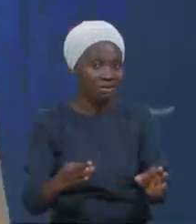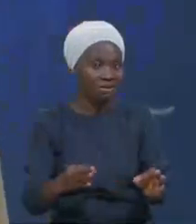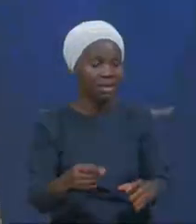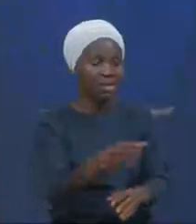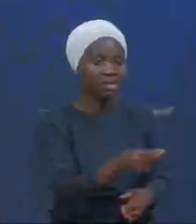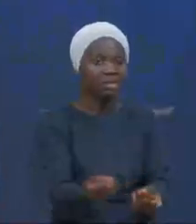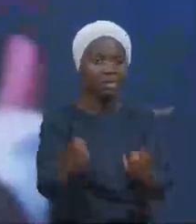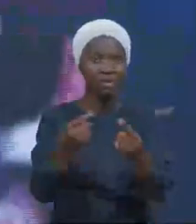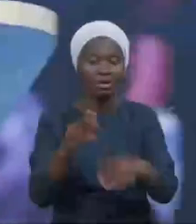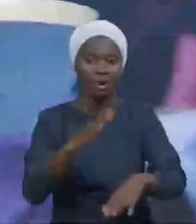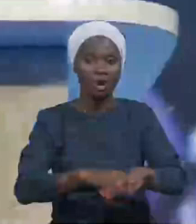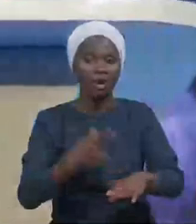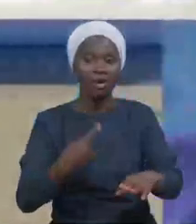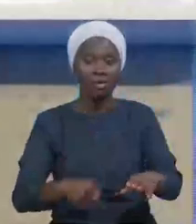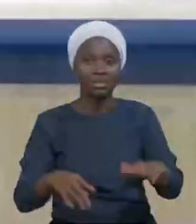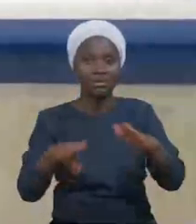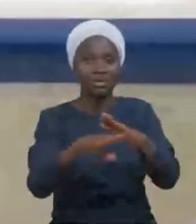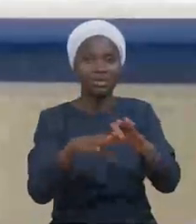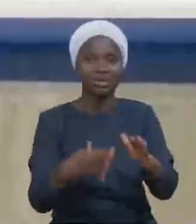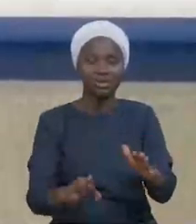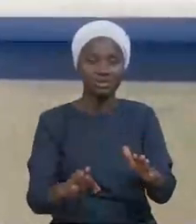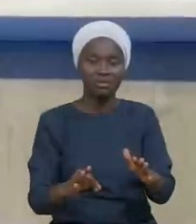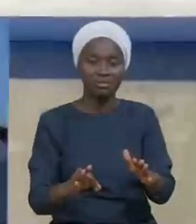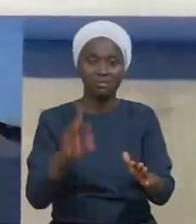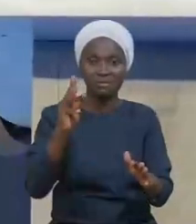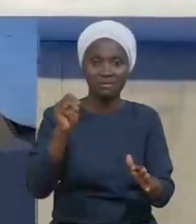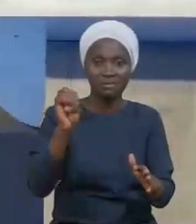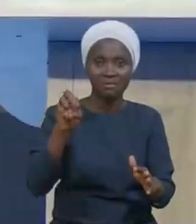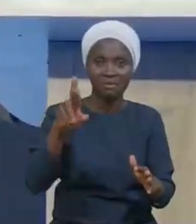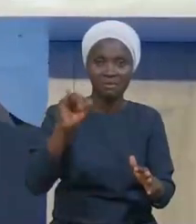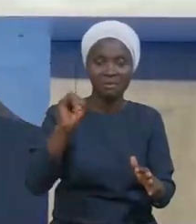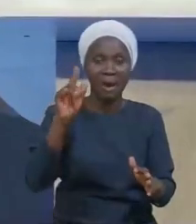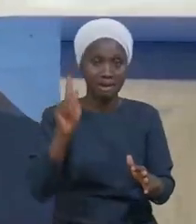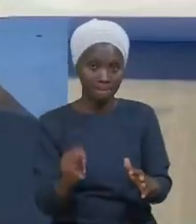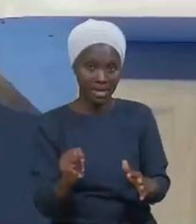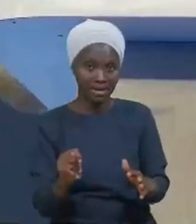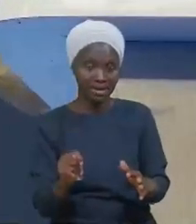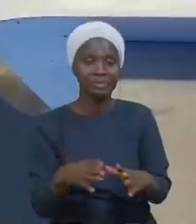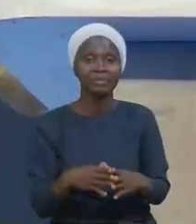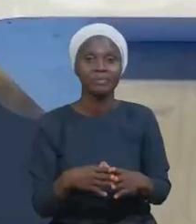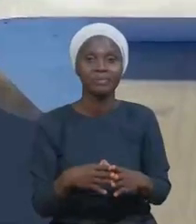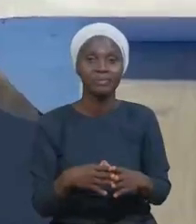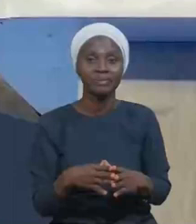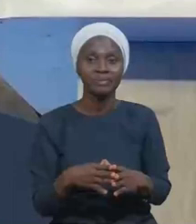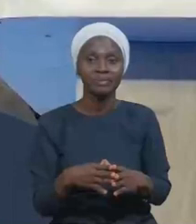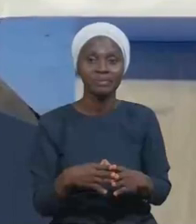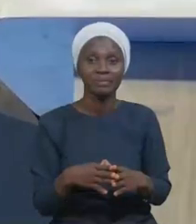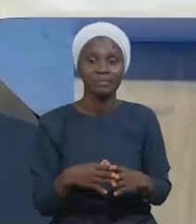base du mérite. Mérite. Dieu, je suis